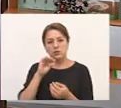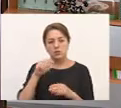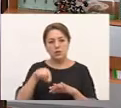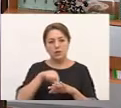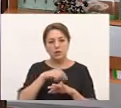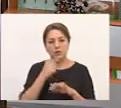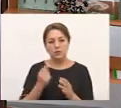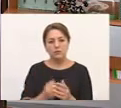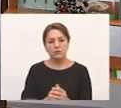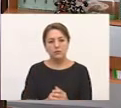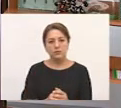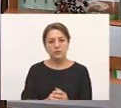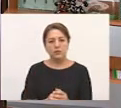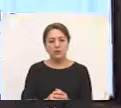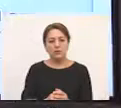Орел.